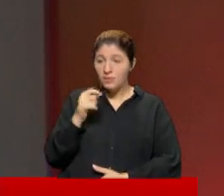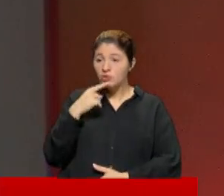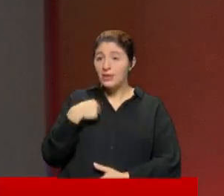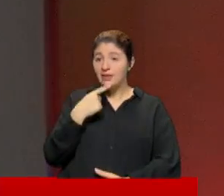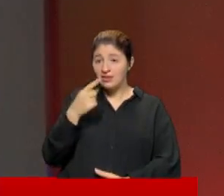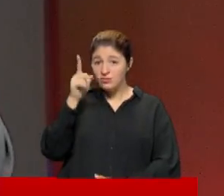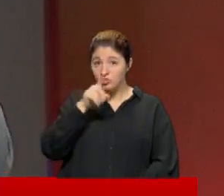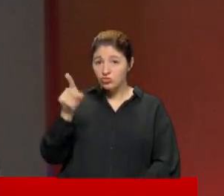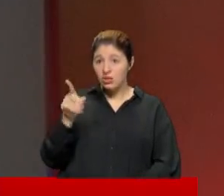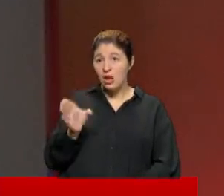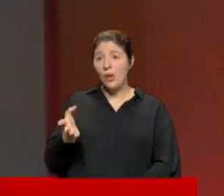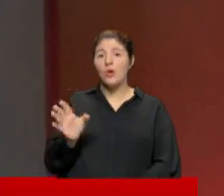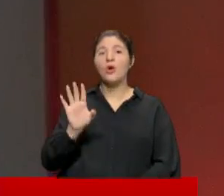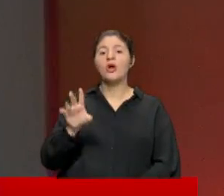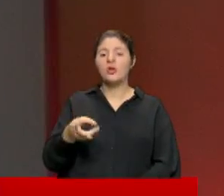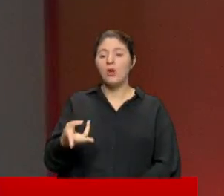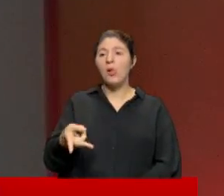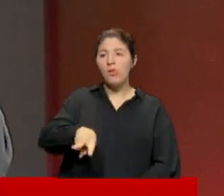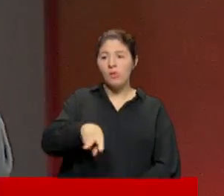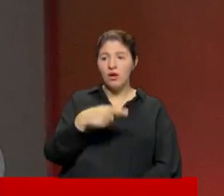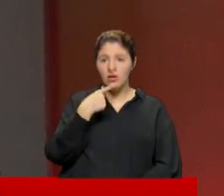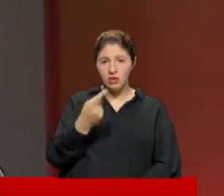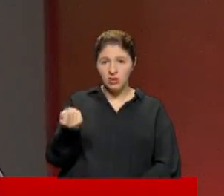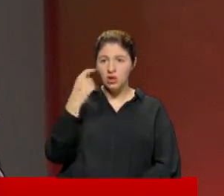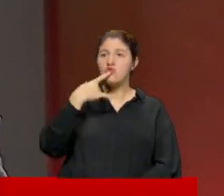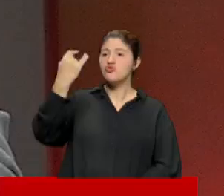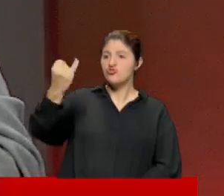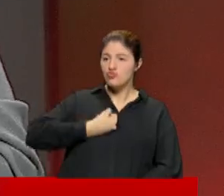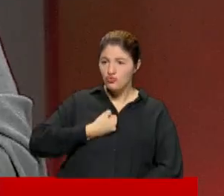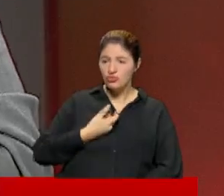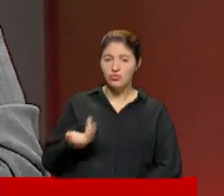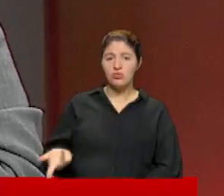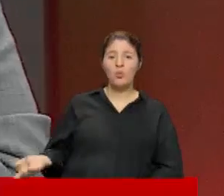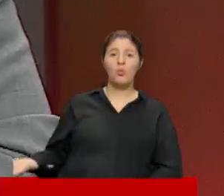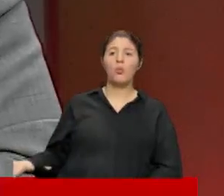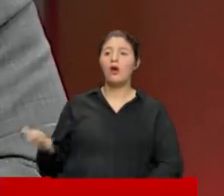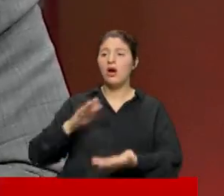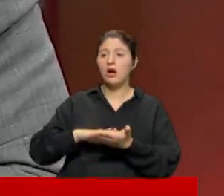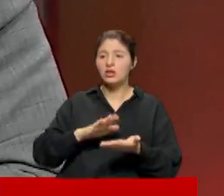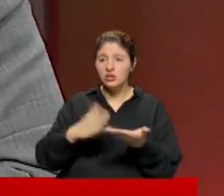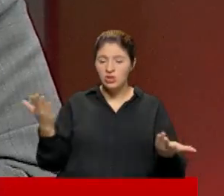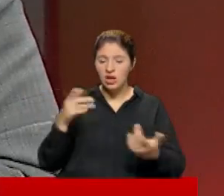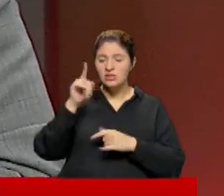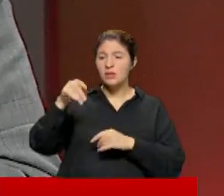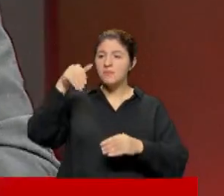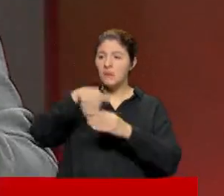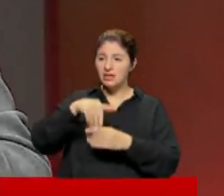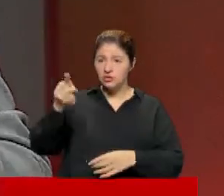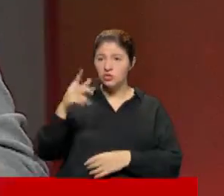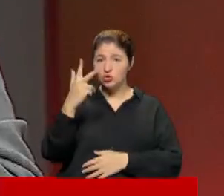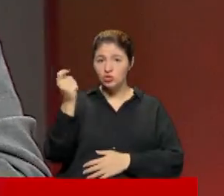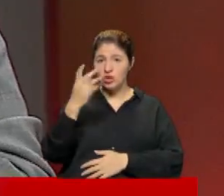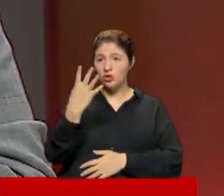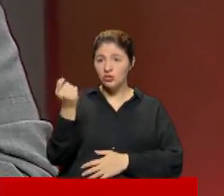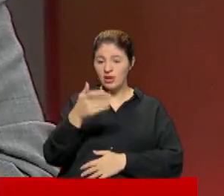Bunu dedim diye dönek diyenden mi istersin hakaret eden mi istersin Yani arkadaş sizin partinize 3